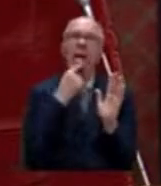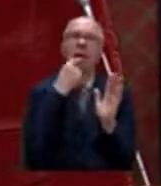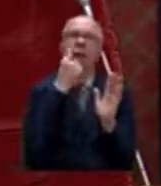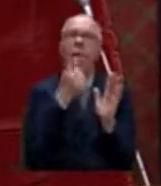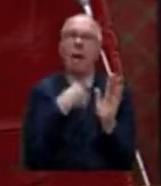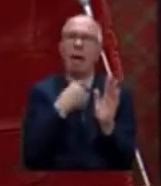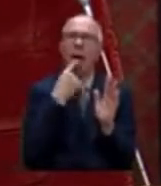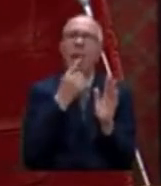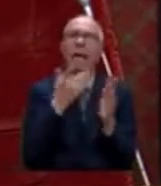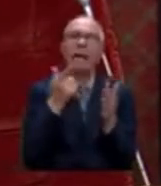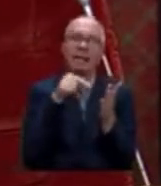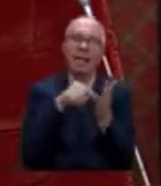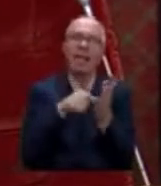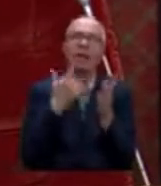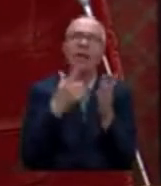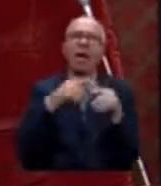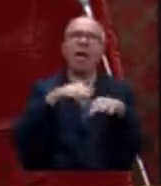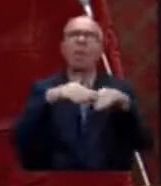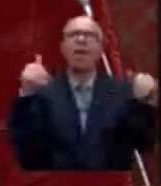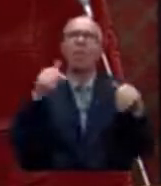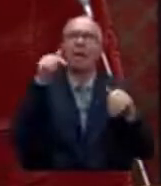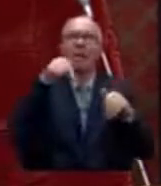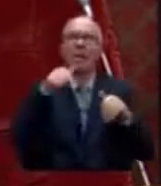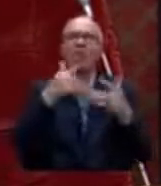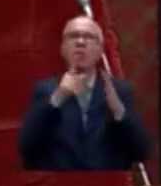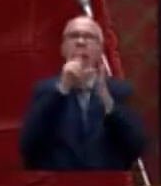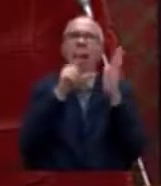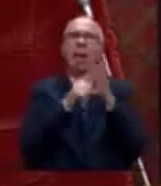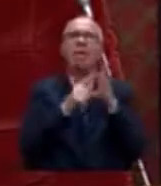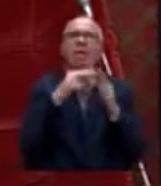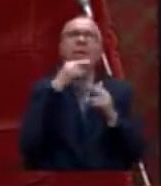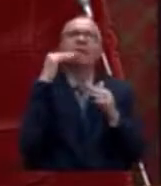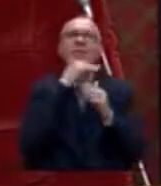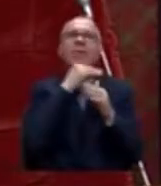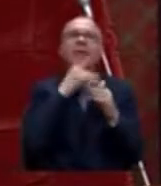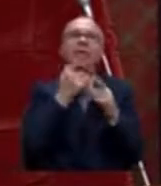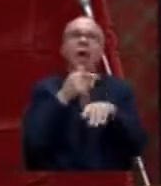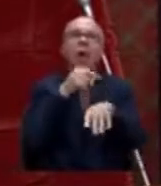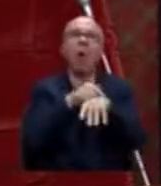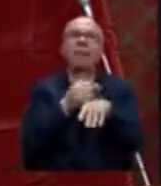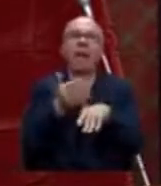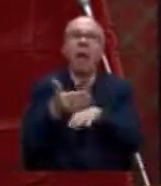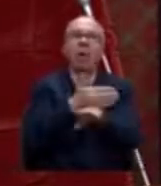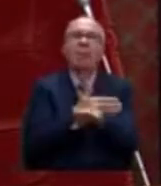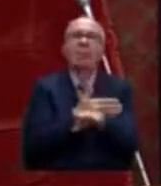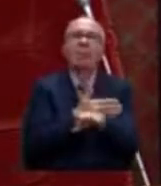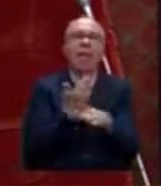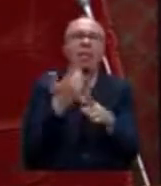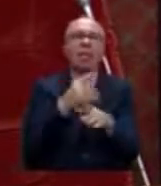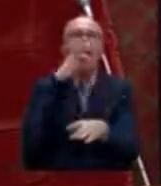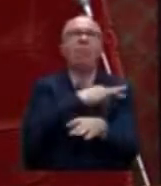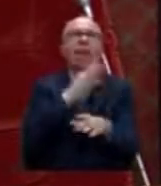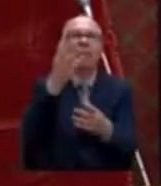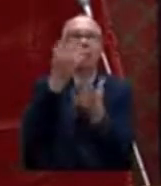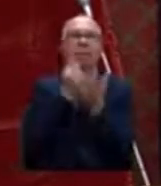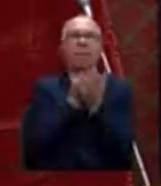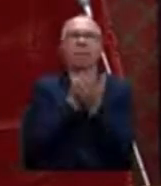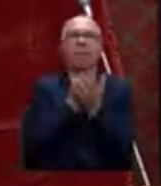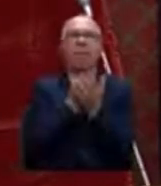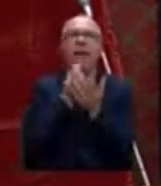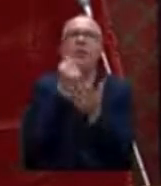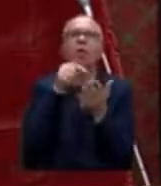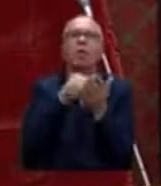علاش جينا للبرلمان بسرعه باش نمشيو ناخذوه قبل ما يسالي الوقت، باش يمكن نستافدوا من هذا خط السيوله بنفس التسهيلات اللي كانت